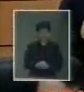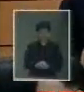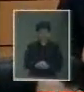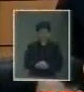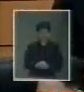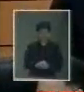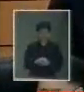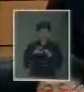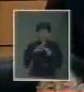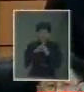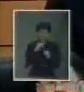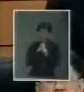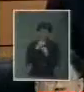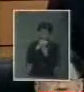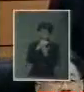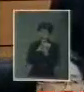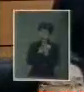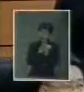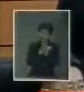จากข้อเท็จจริง